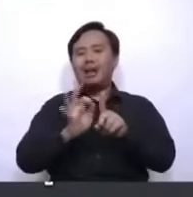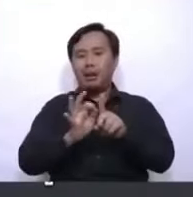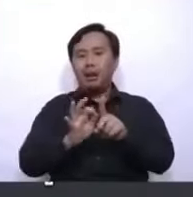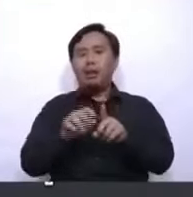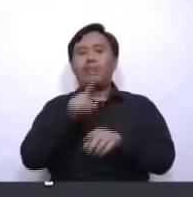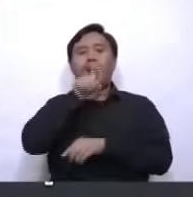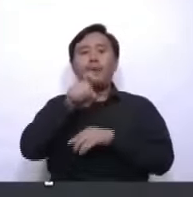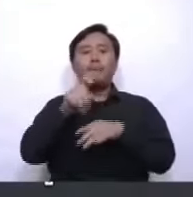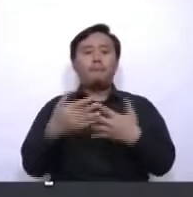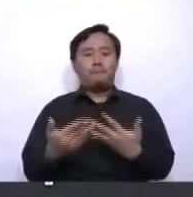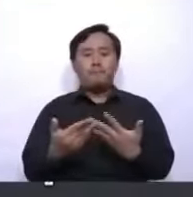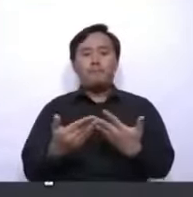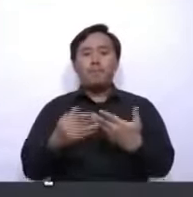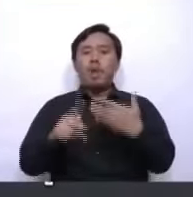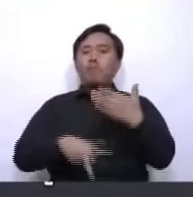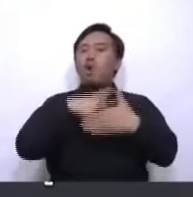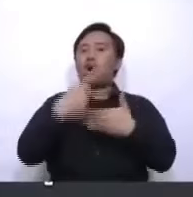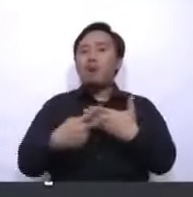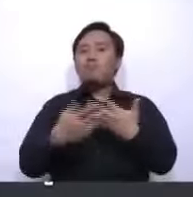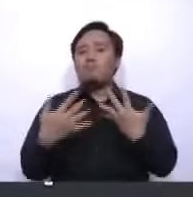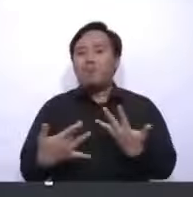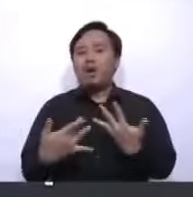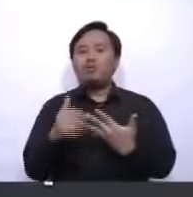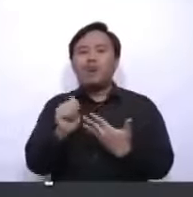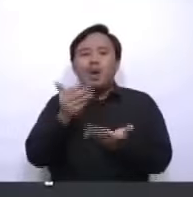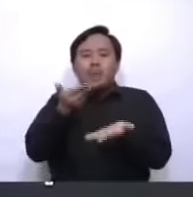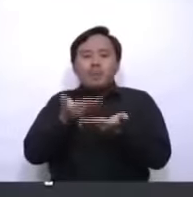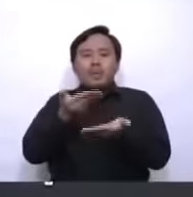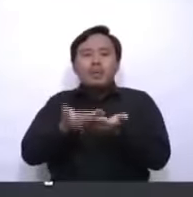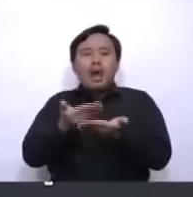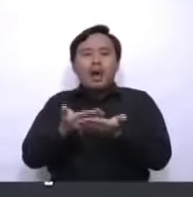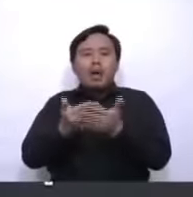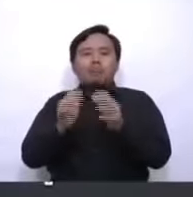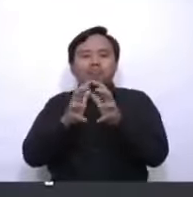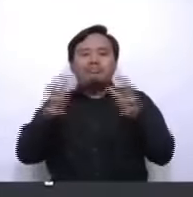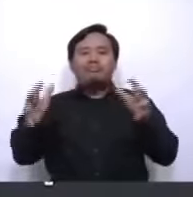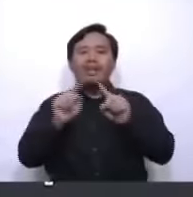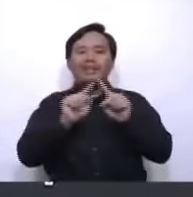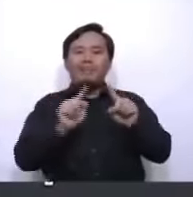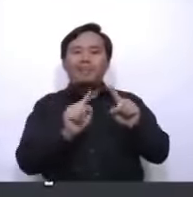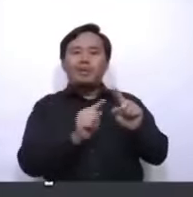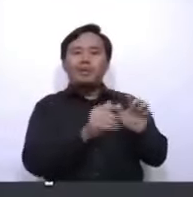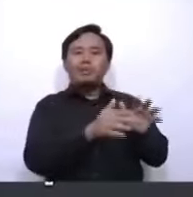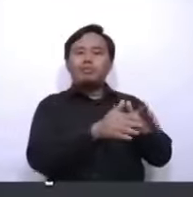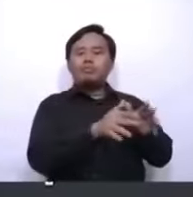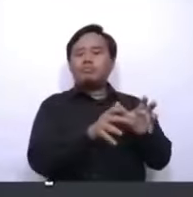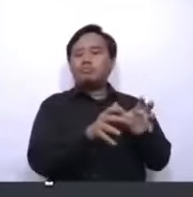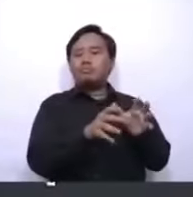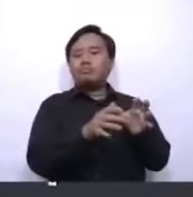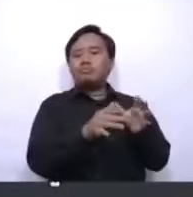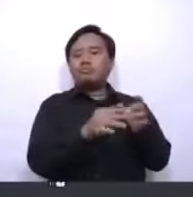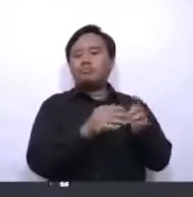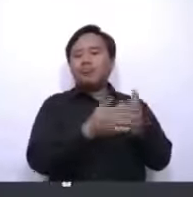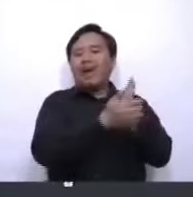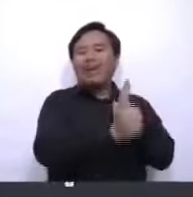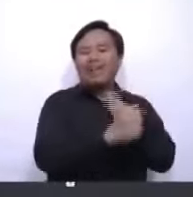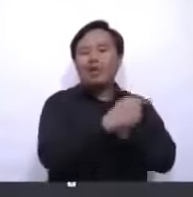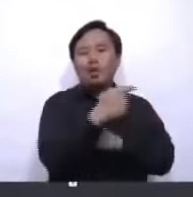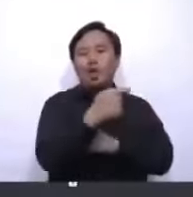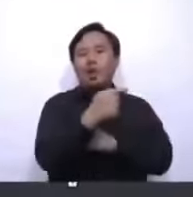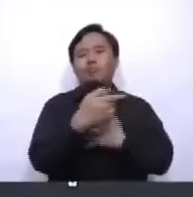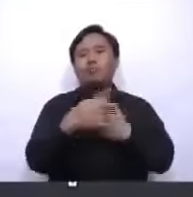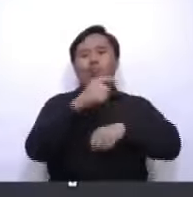program Anda untuk mengatasi kesenjangan antara permintaan dan ketersediaan talenta digital di Jawa Barat? Waktu Anda menjawab